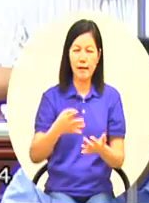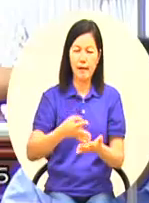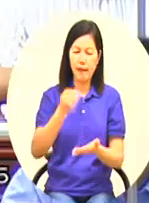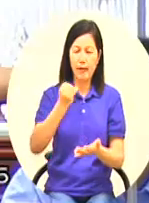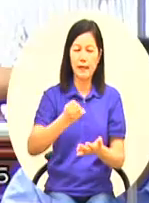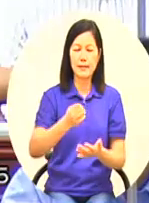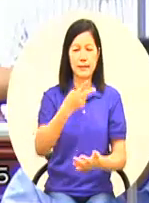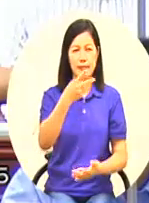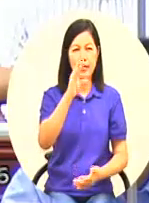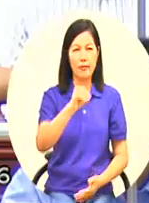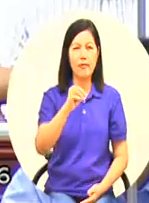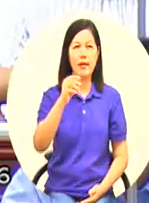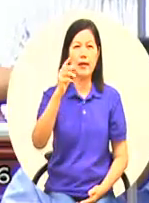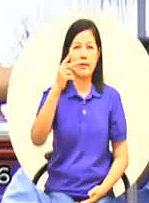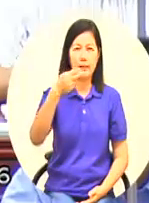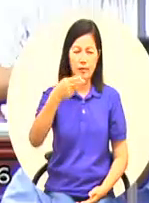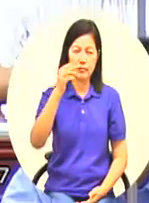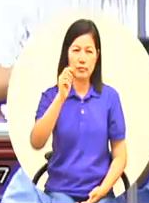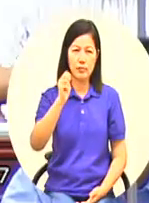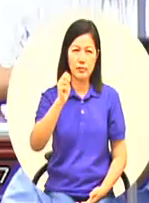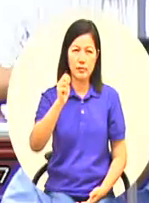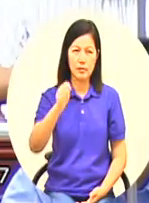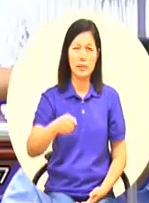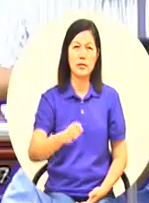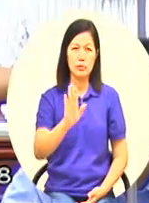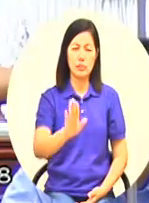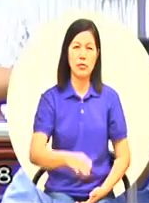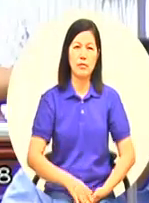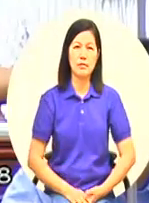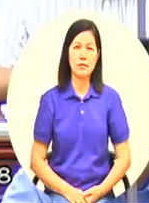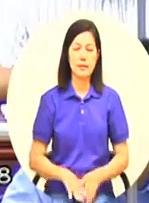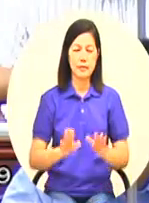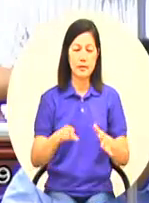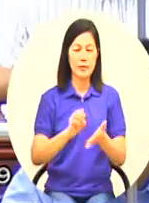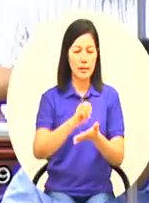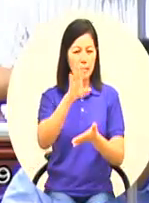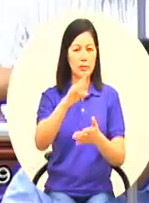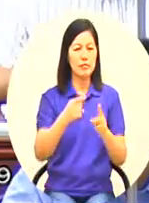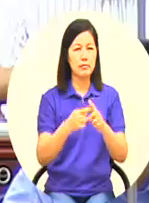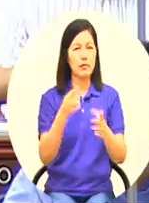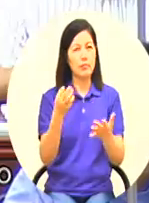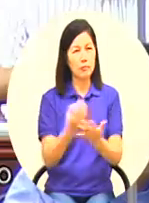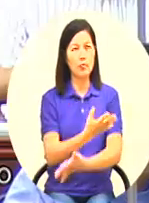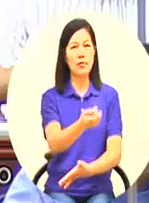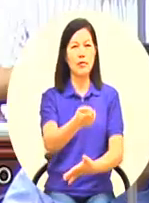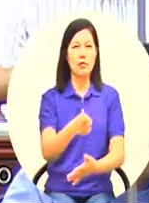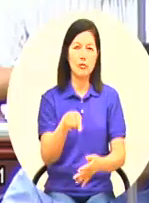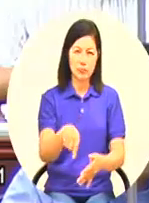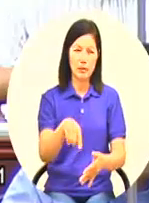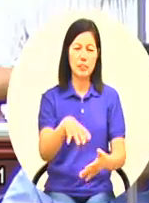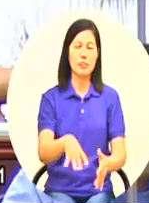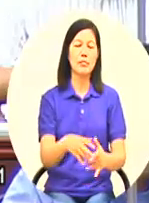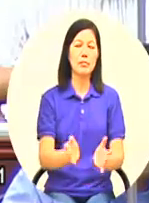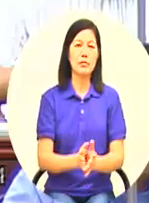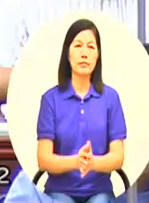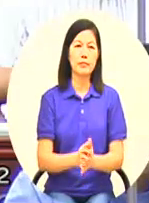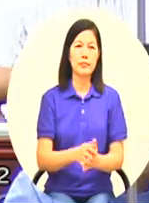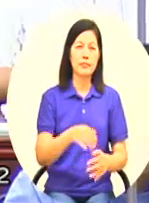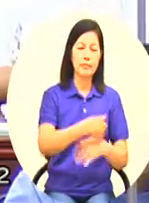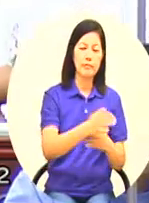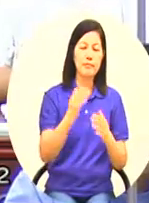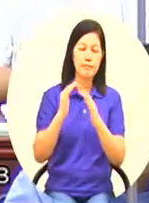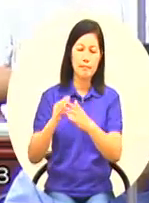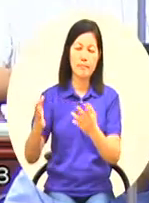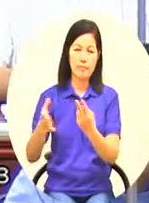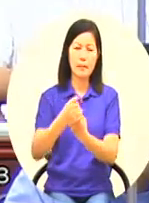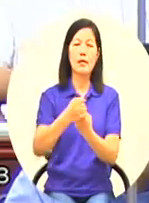哈。这样的量，现阶段其实跟议员报告就是人力的部分，县市合并